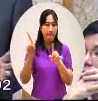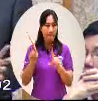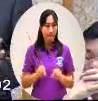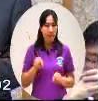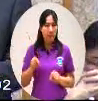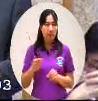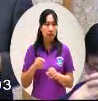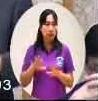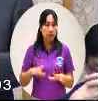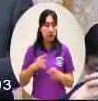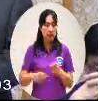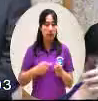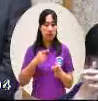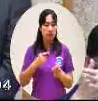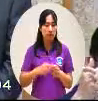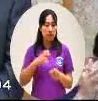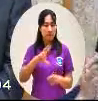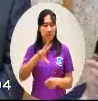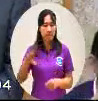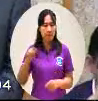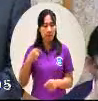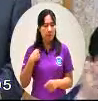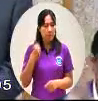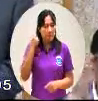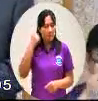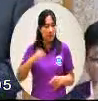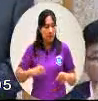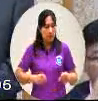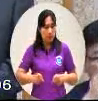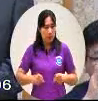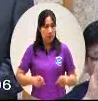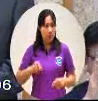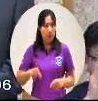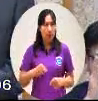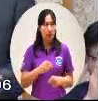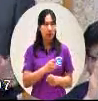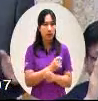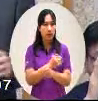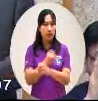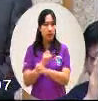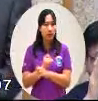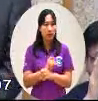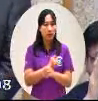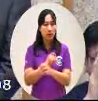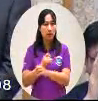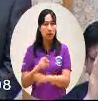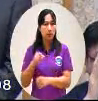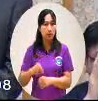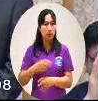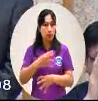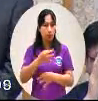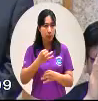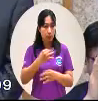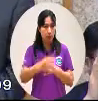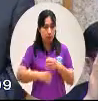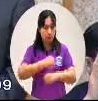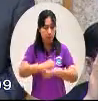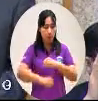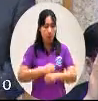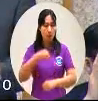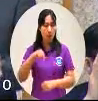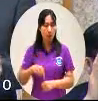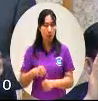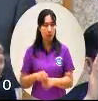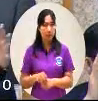哈，在萤火虫季的时候呢，能够做这个整体的这个配套行程哈，让更多的这个观光游客哈可以